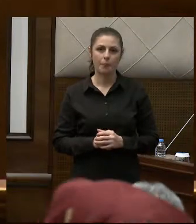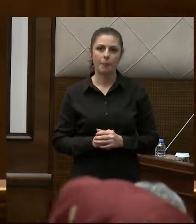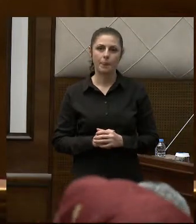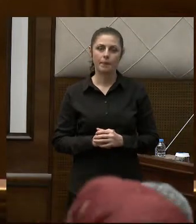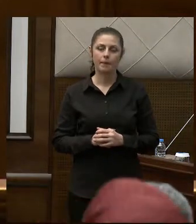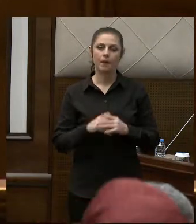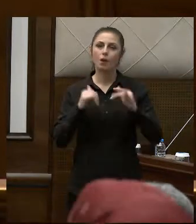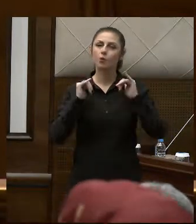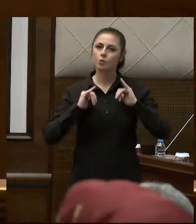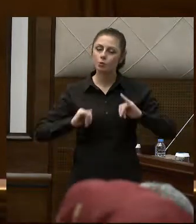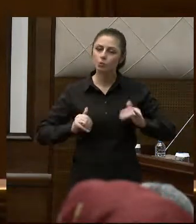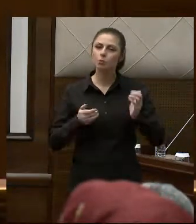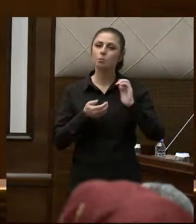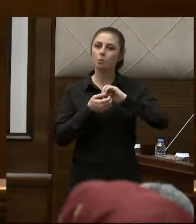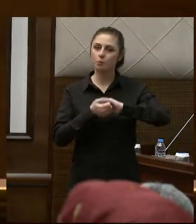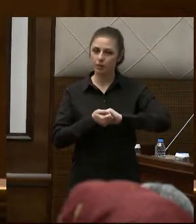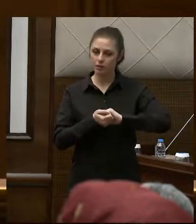Huzur, barış